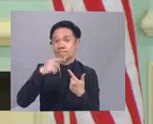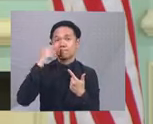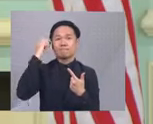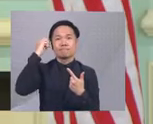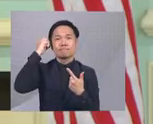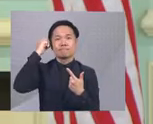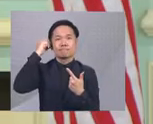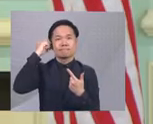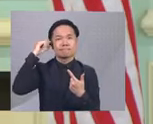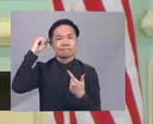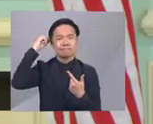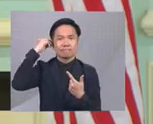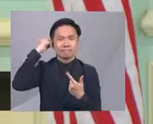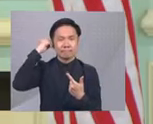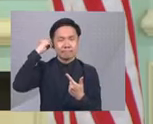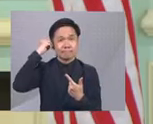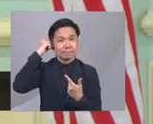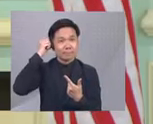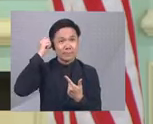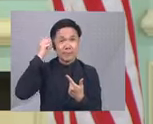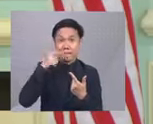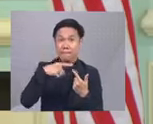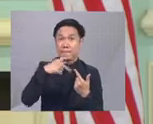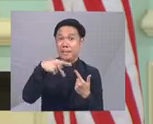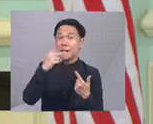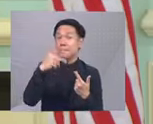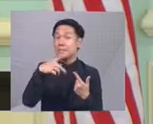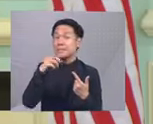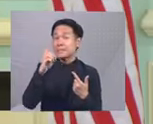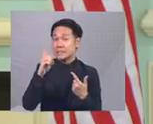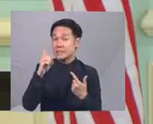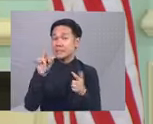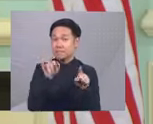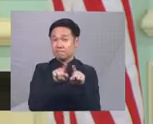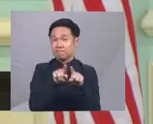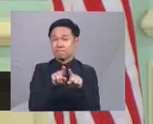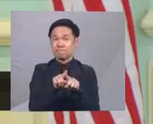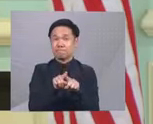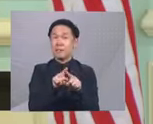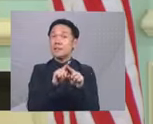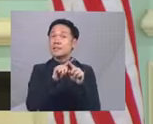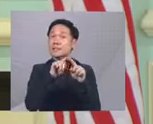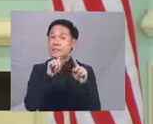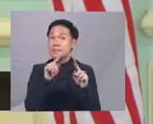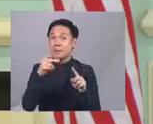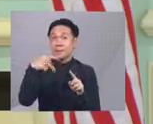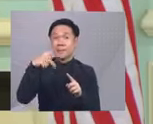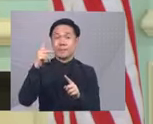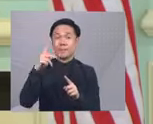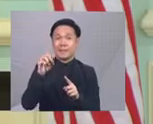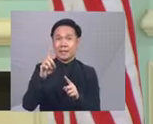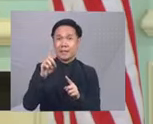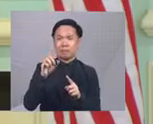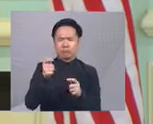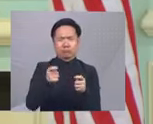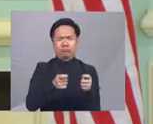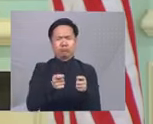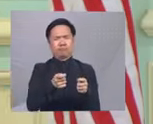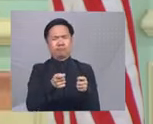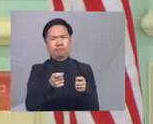yang dilaksanakan secara pentadbiran. PKPD juga seperti PKPD tetapi dilaksanakan secara